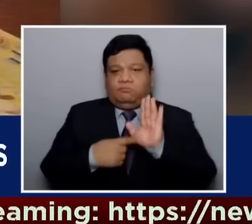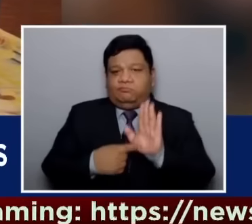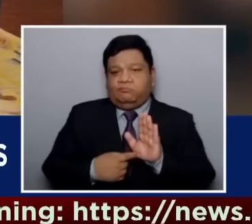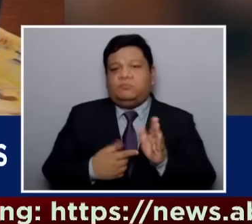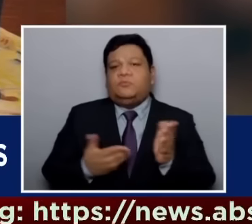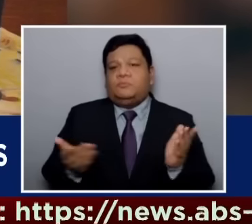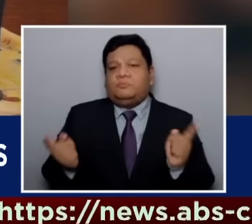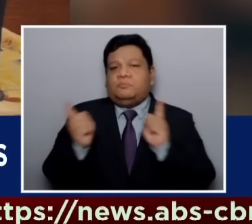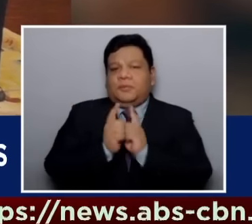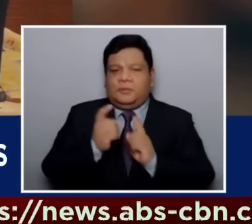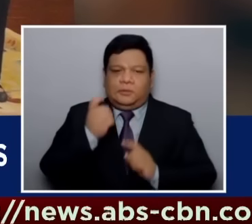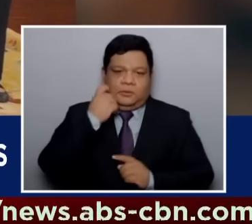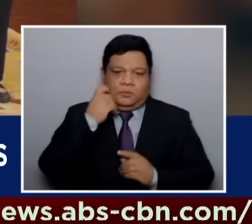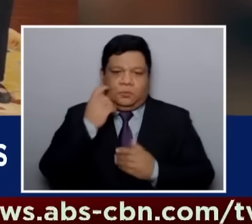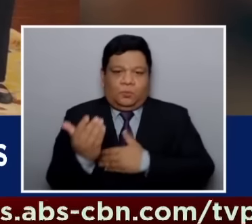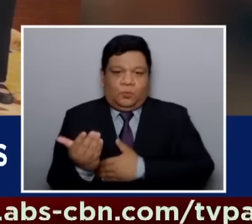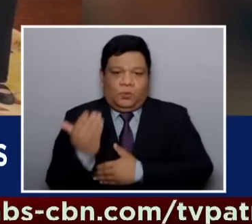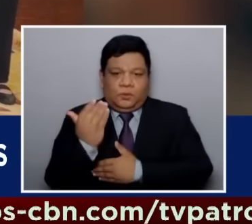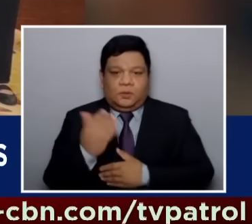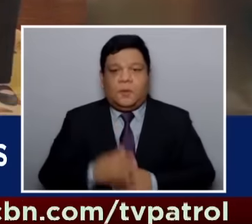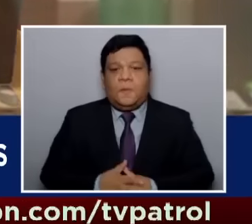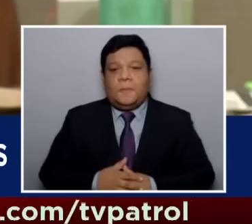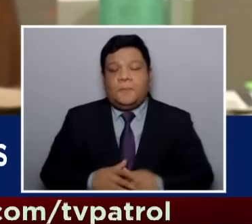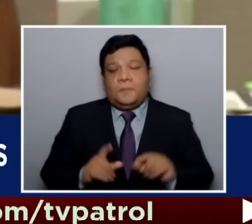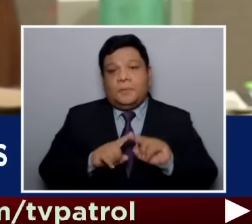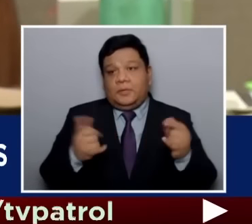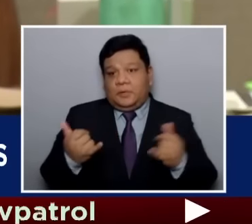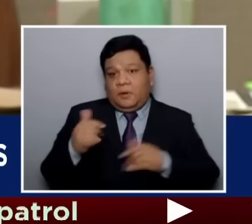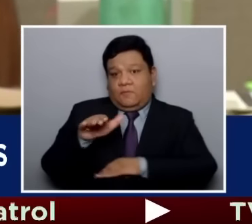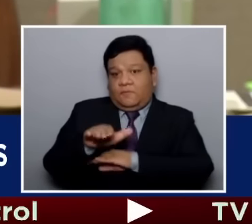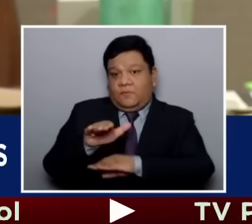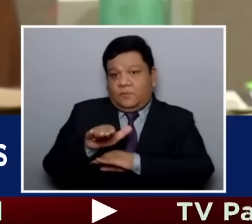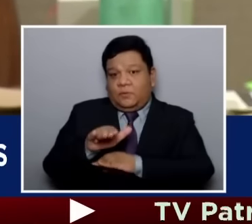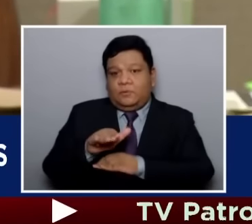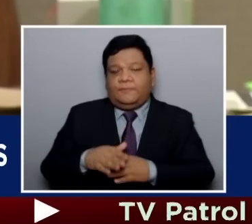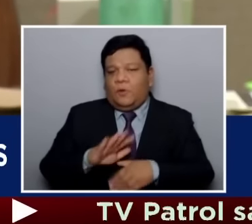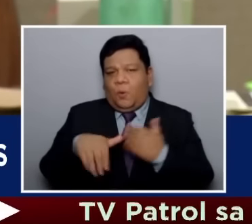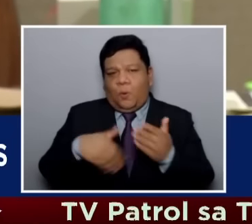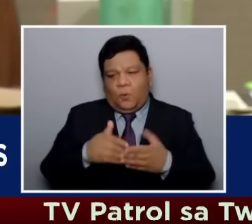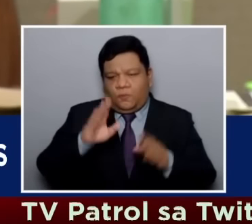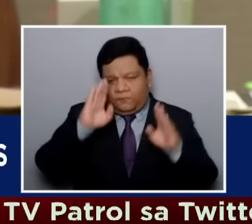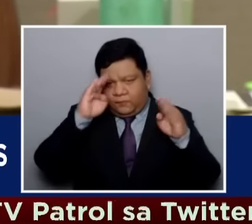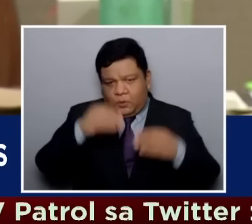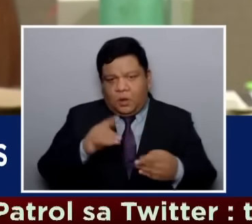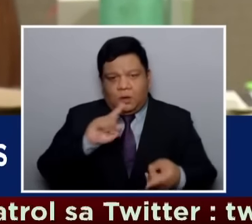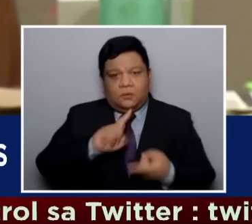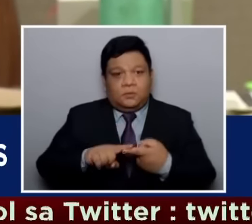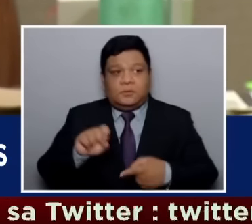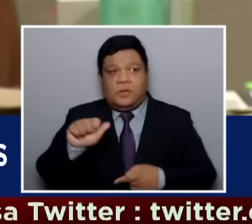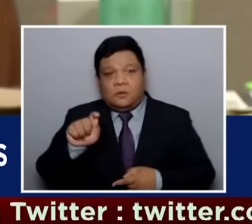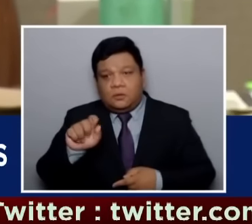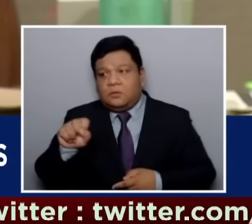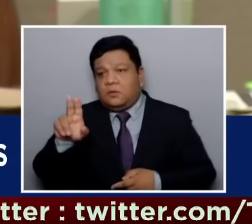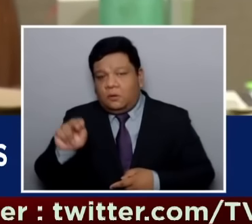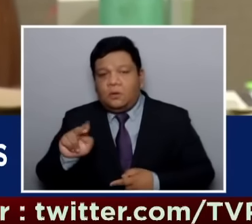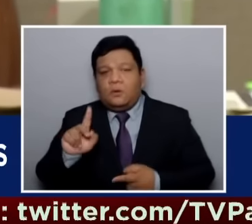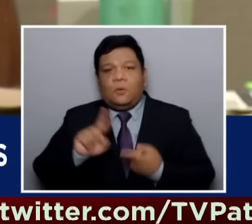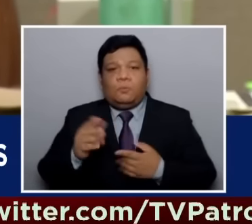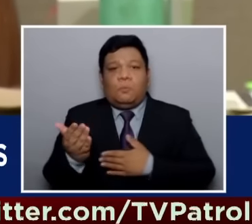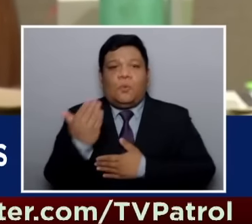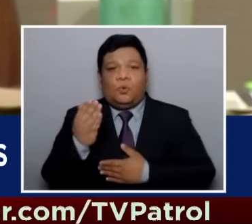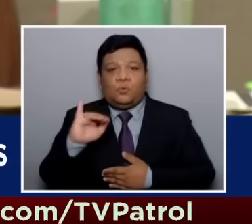him this morning. But this afternoon, he has devoted it until the weekend, until morning